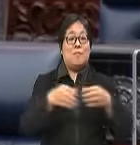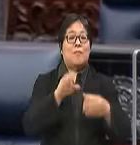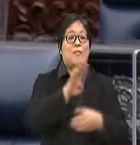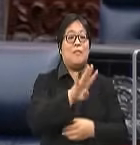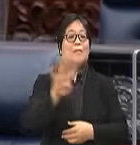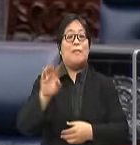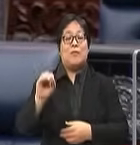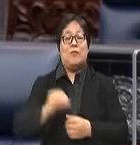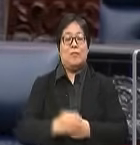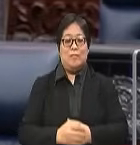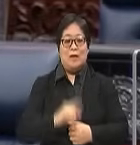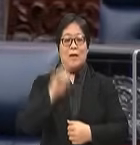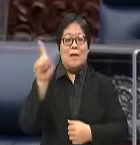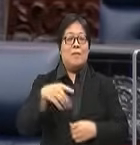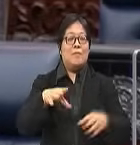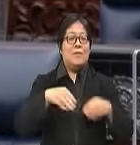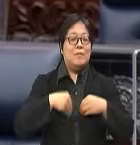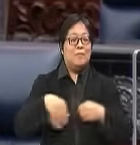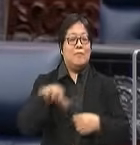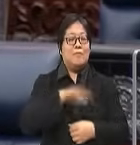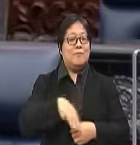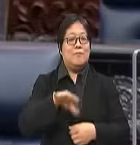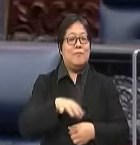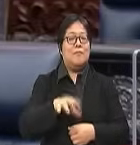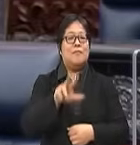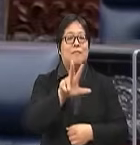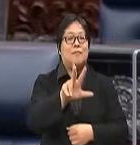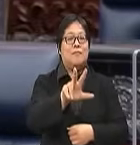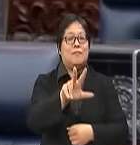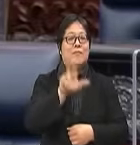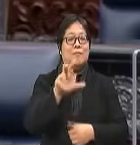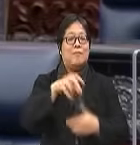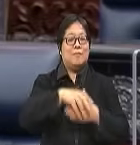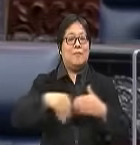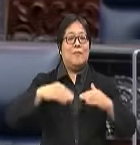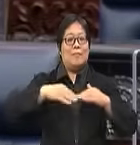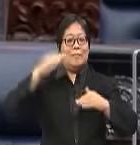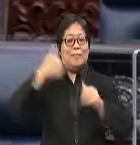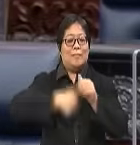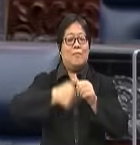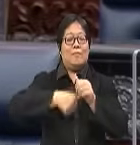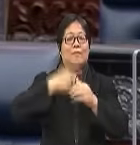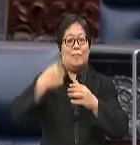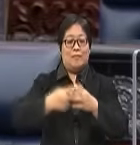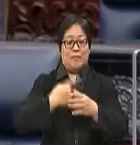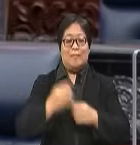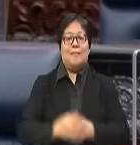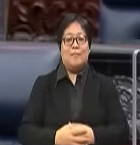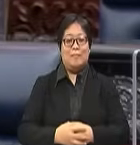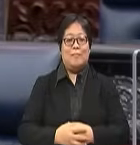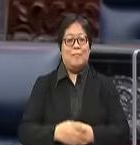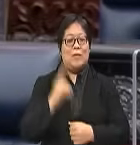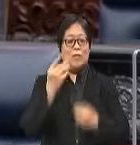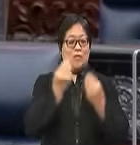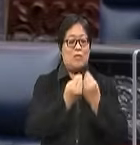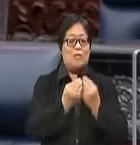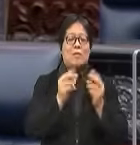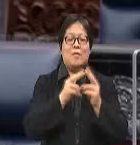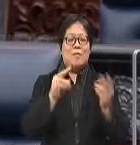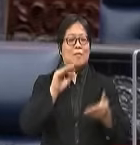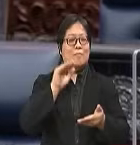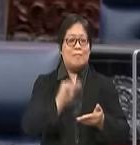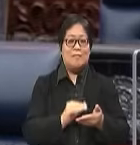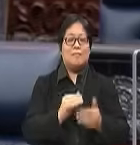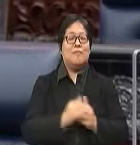B40 hanya menerima dalam lebih kurang 300 Ringgit dan ke atas setiap n1m yang sangat rendah